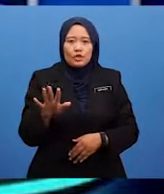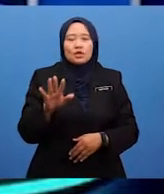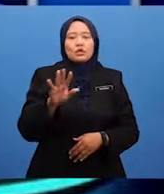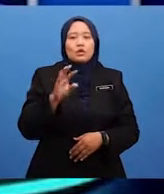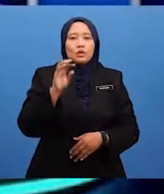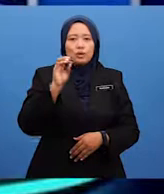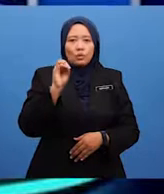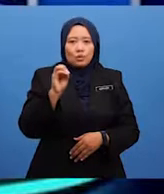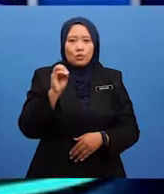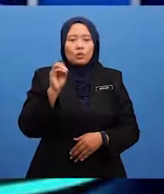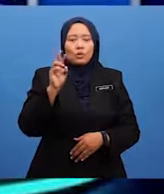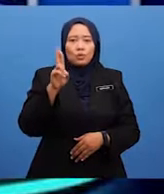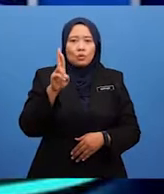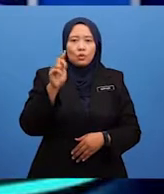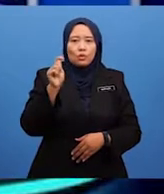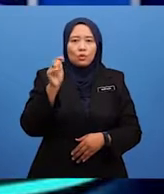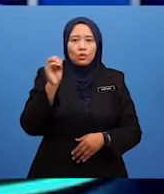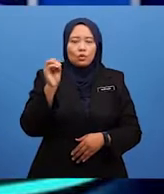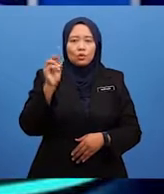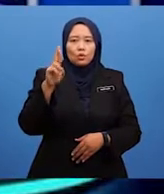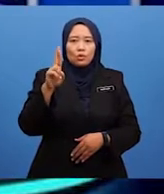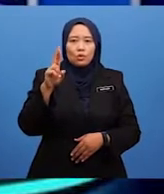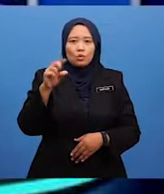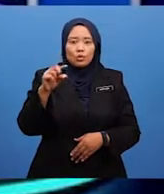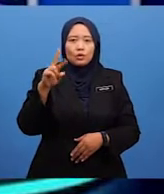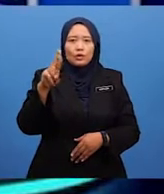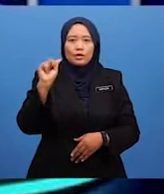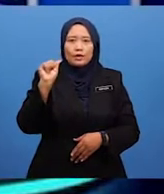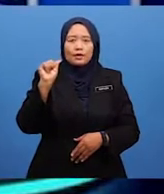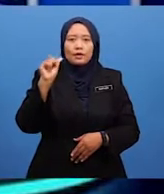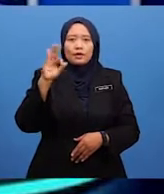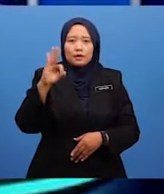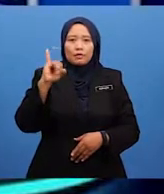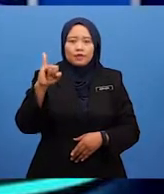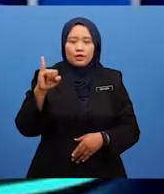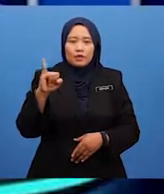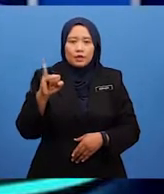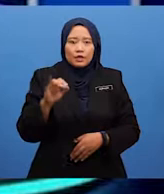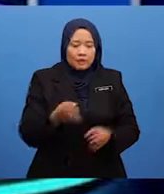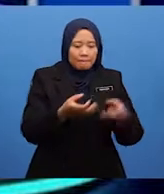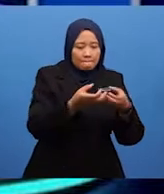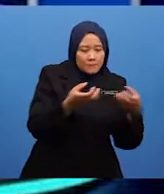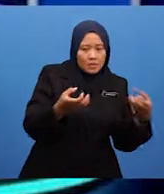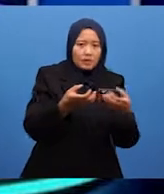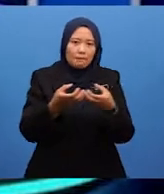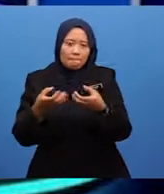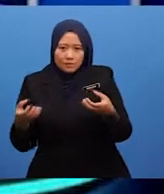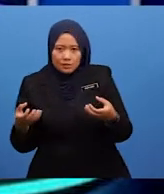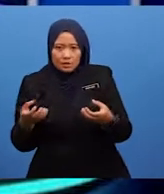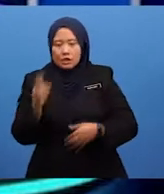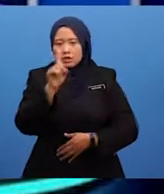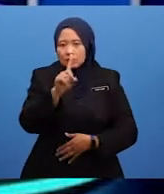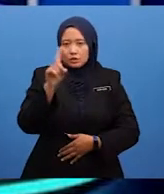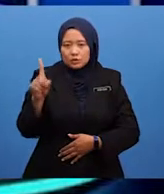melihat pandangannya pada atas daripada Sisi dan juga diperhadapkan kita deraikan 11 diversionary dilahun